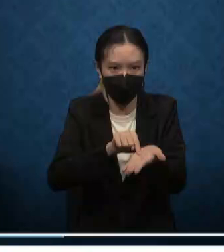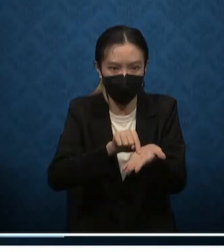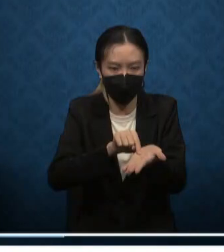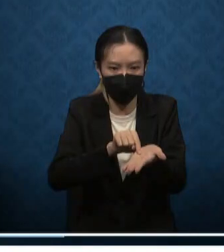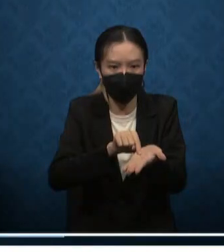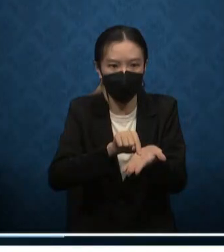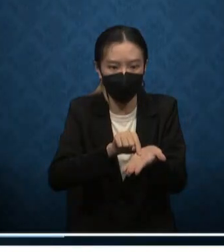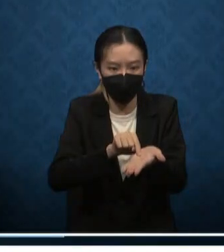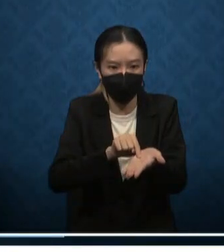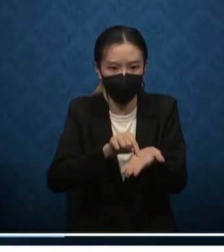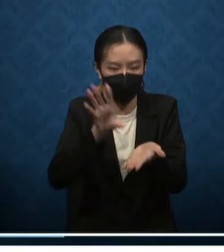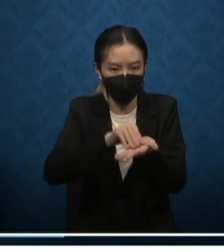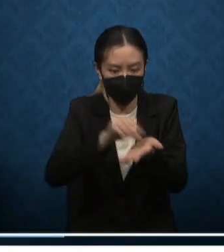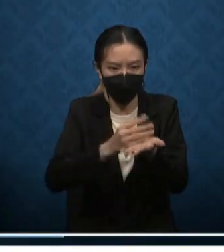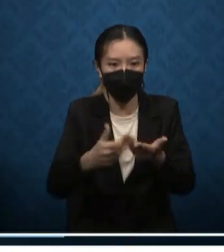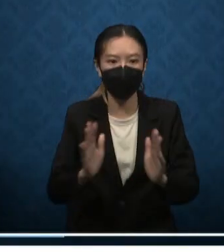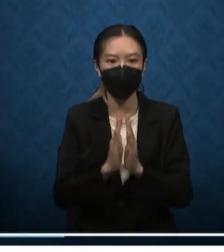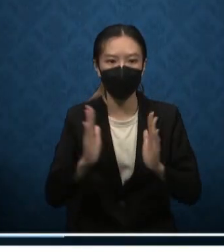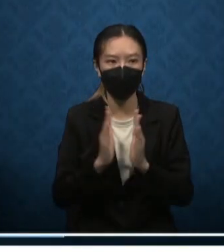คณะรัฐมนตรีต่อไปกราบขอบพระคุณค่ะ